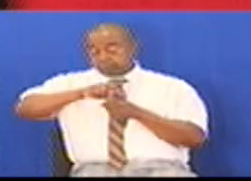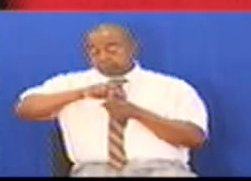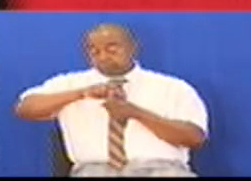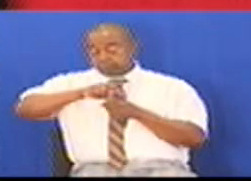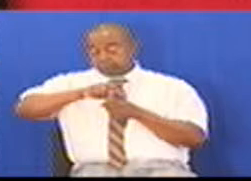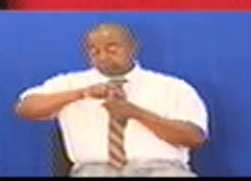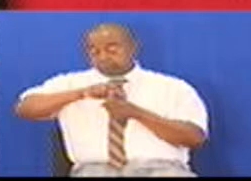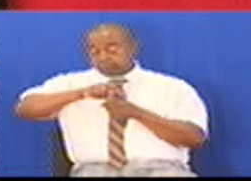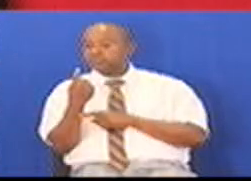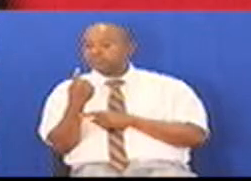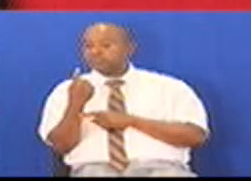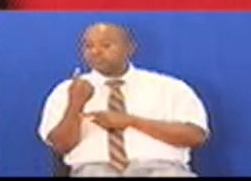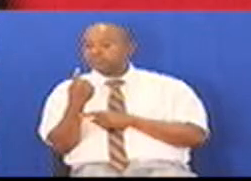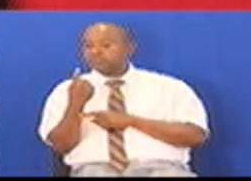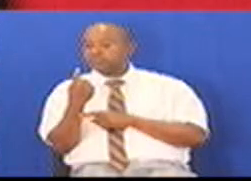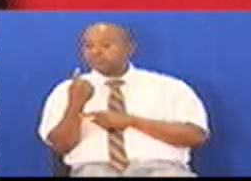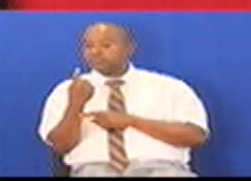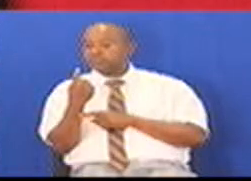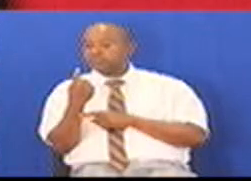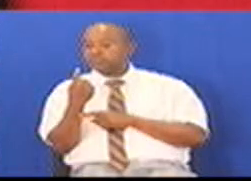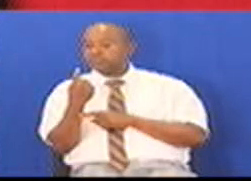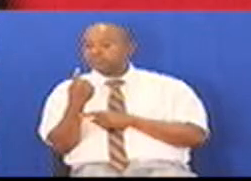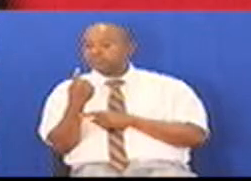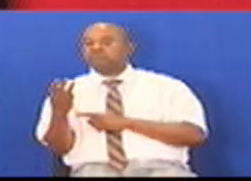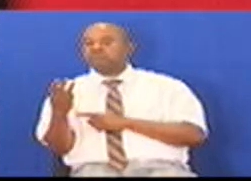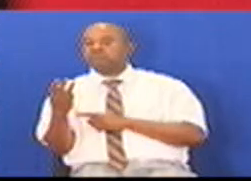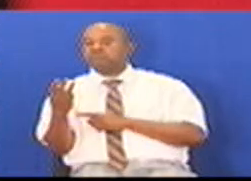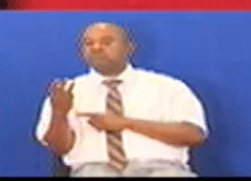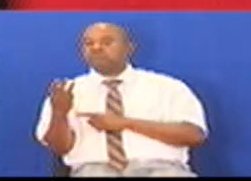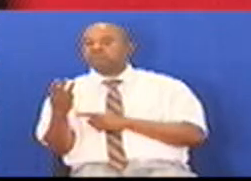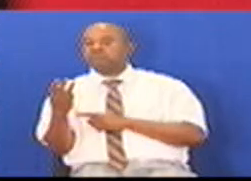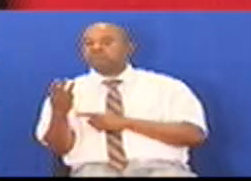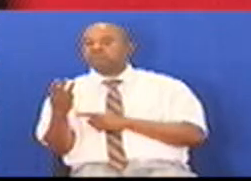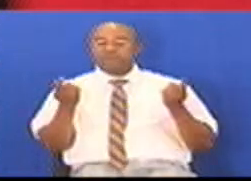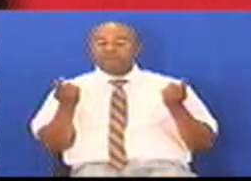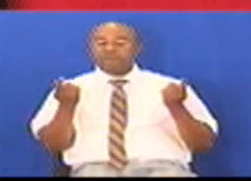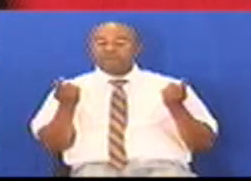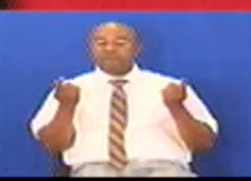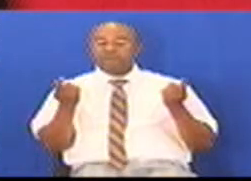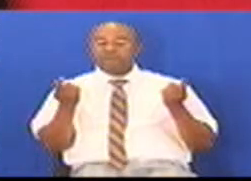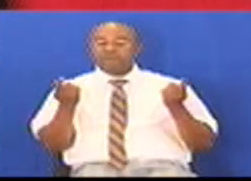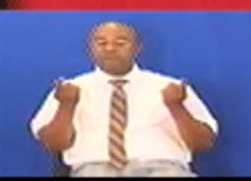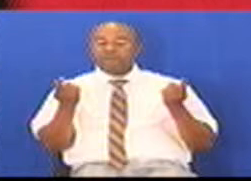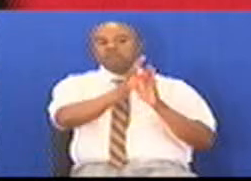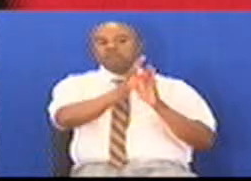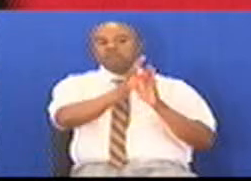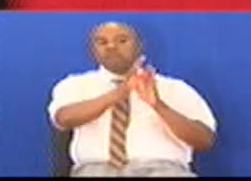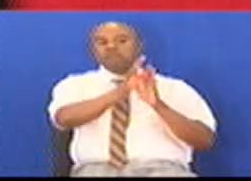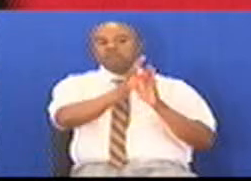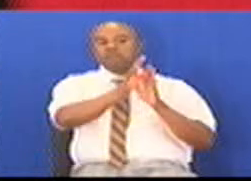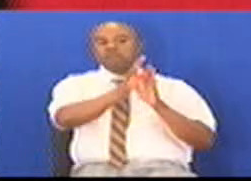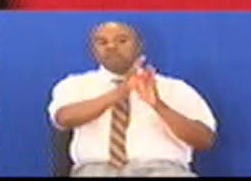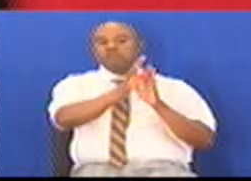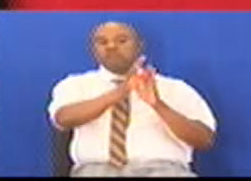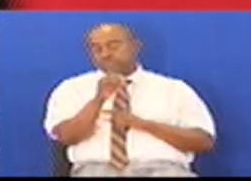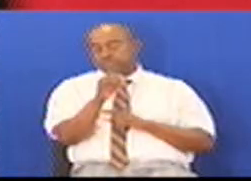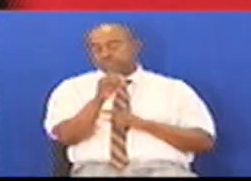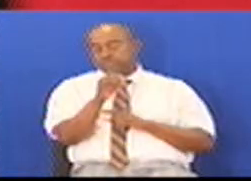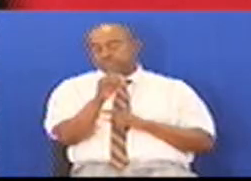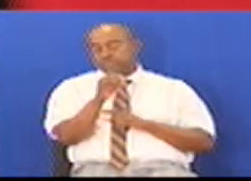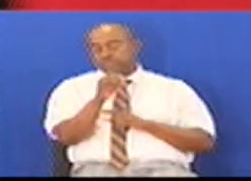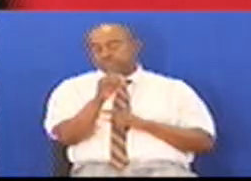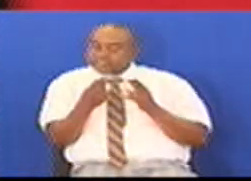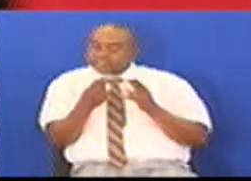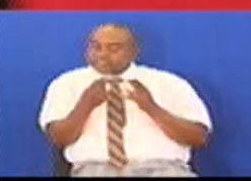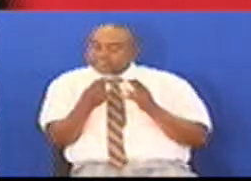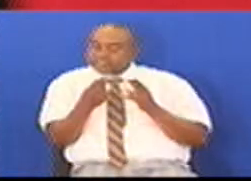trilioni 1.123, na matumizi ya maendeleo yataongezeka kwa 5.31%, sawa na ongezeko